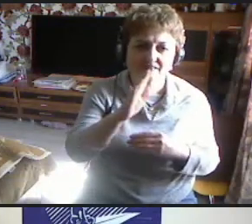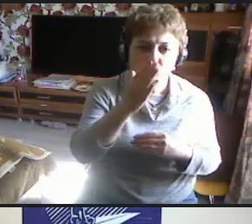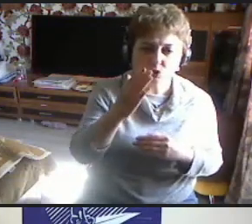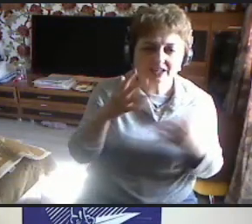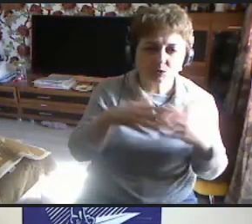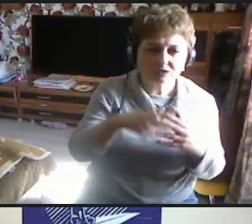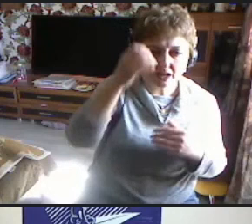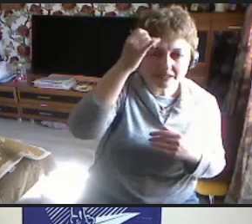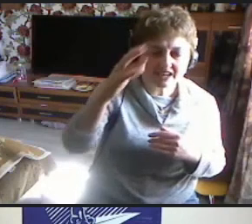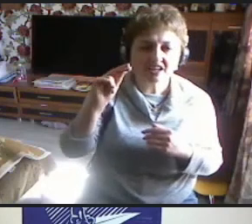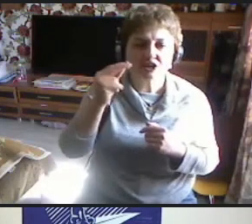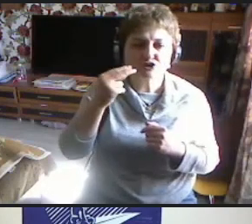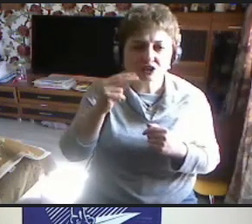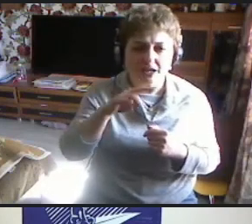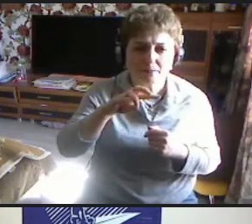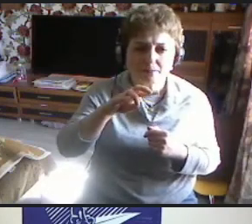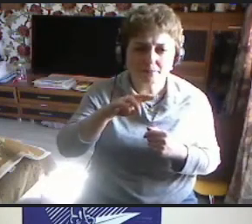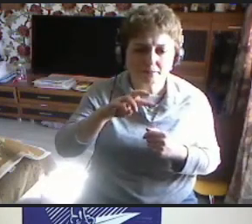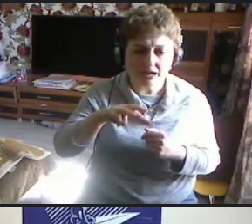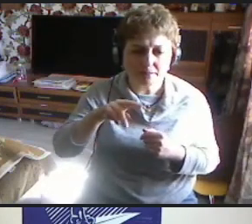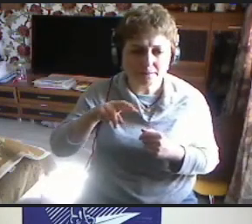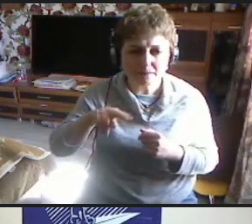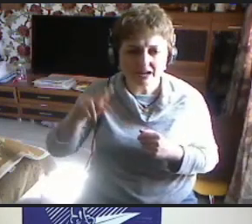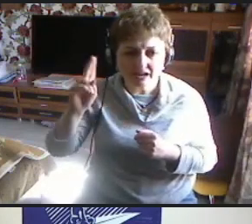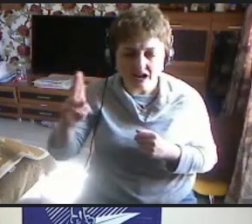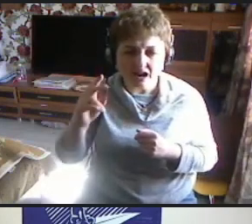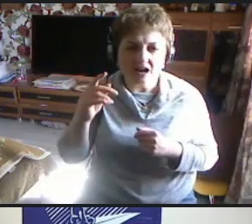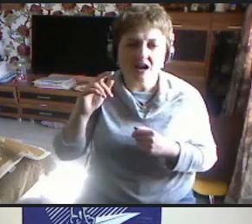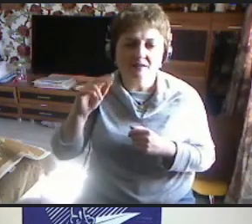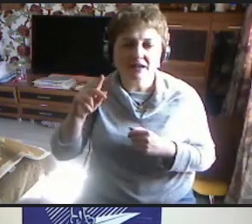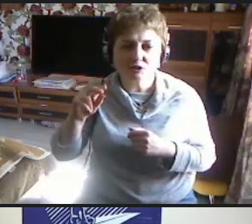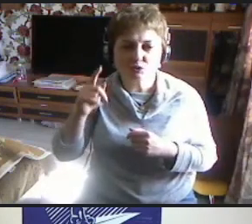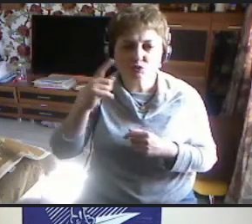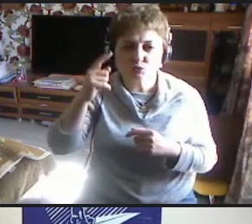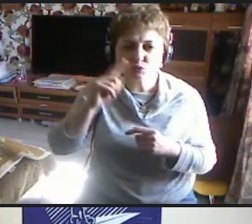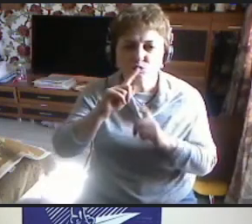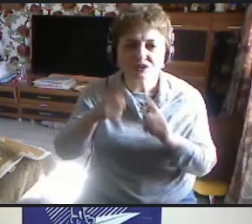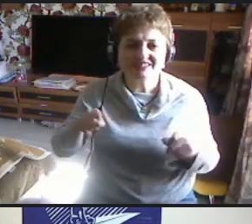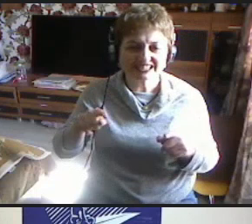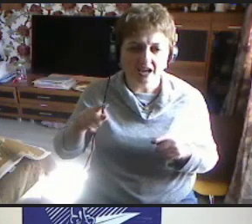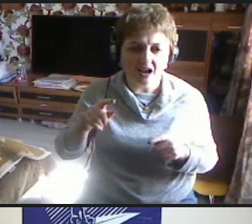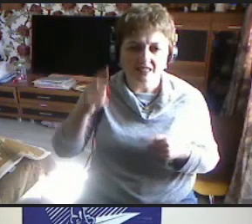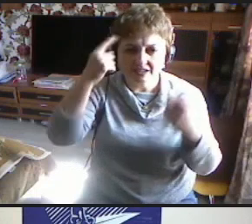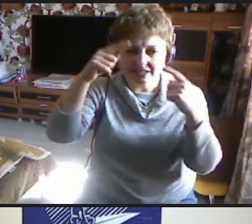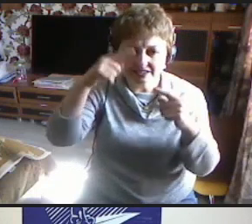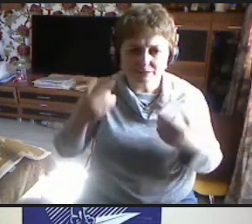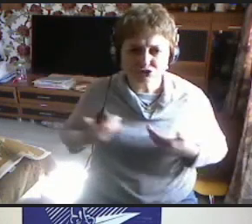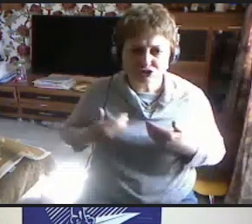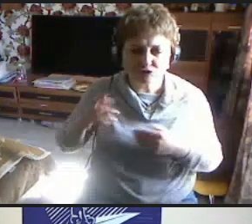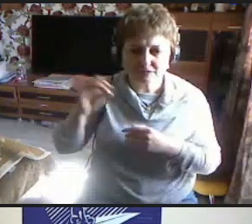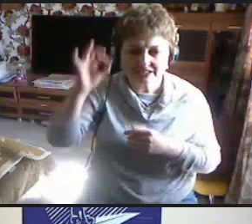четверг по МПК и пятницу универсальный дизайн. Живьем из Германии с их своим